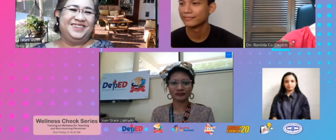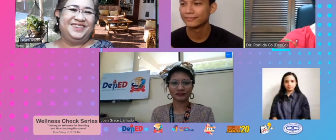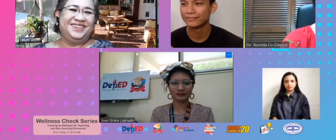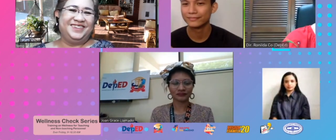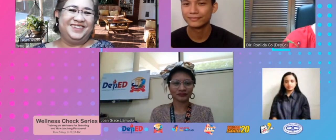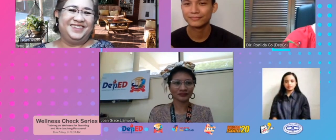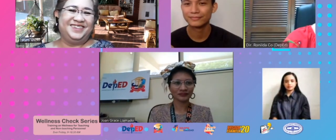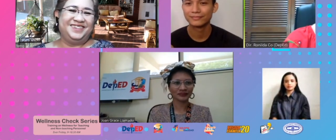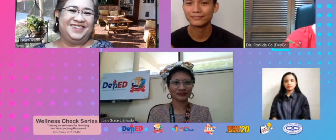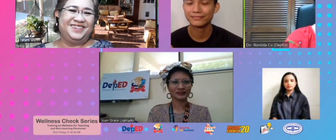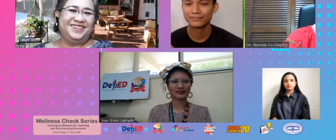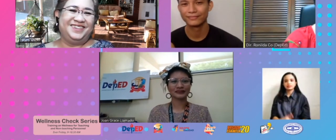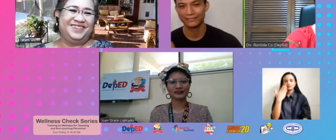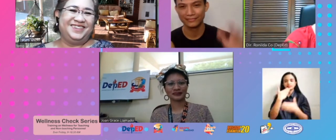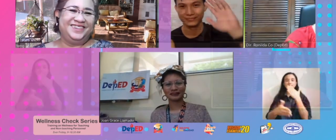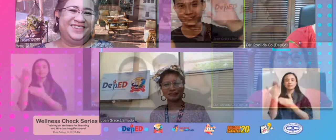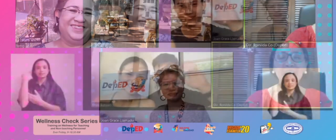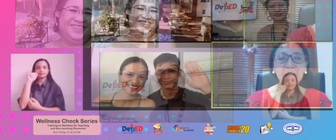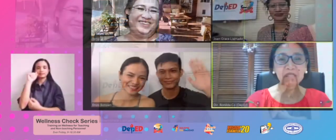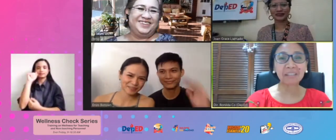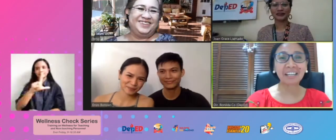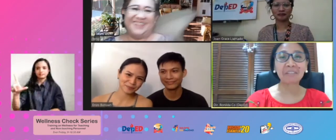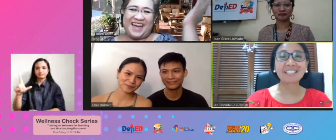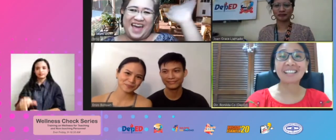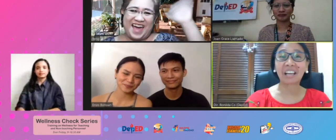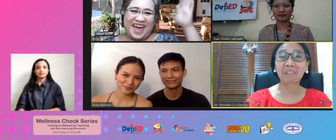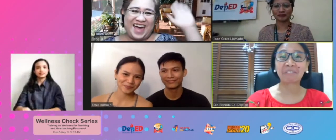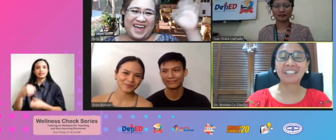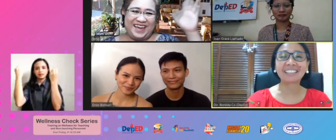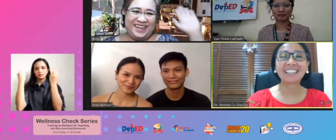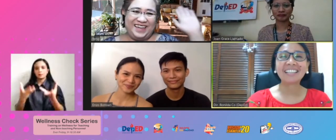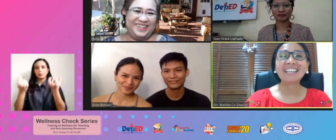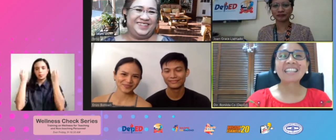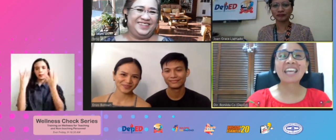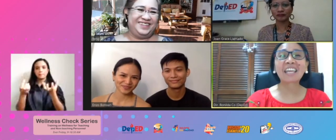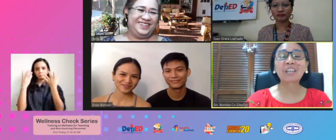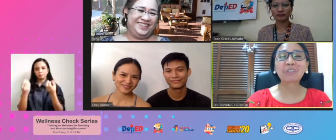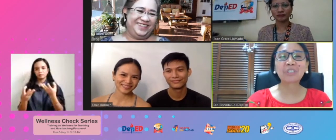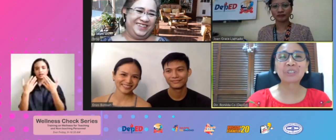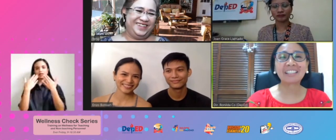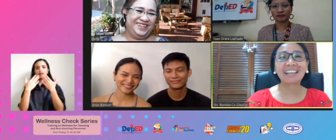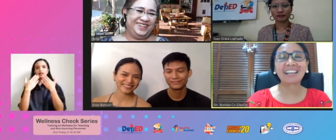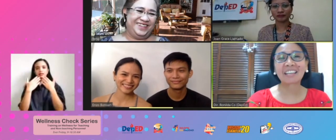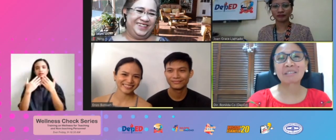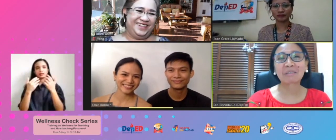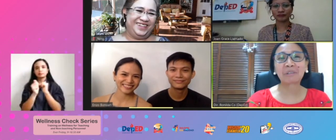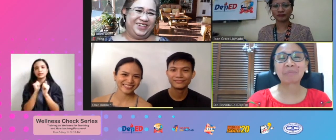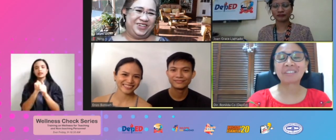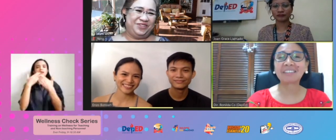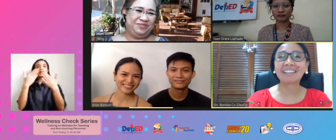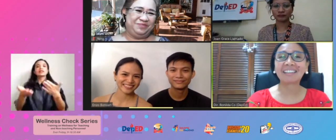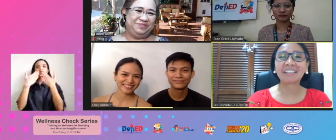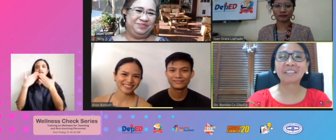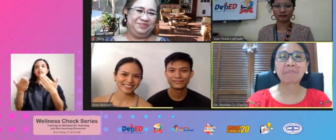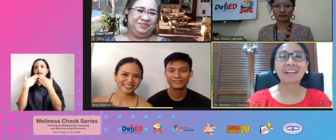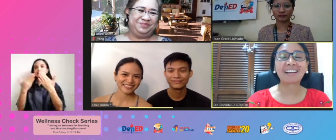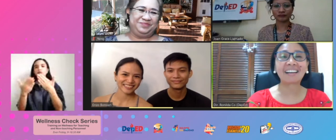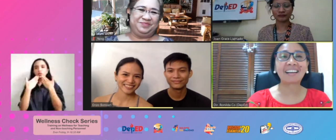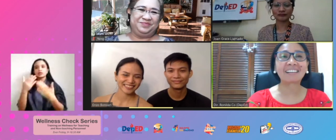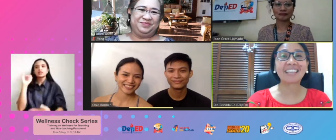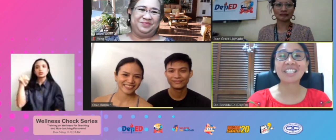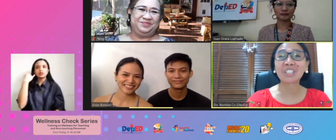SDO Caloocan City na nanonood ngayon. And of course, kay Miss Paulina Balingat Senson, kay Mr. Celia Jonicio